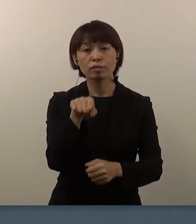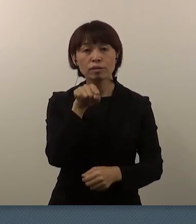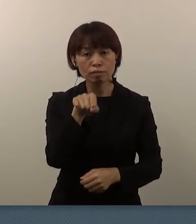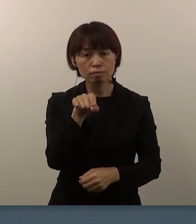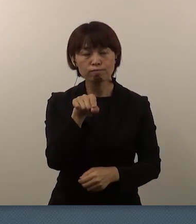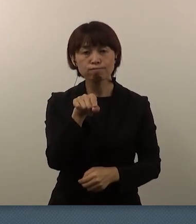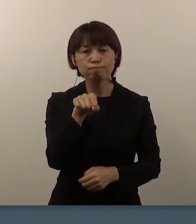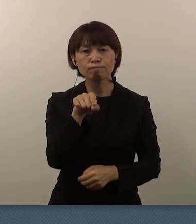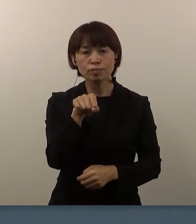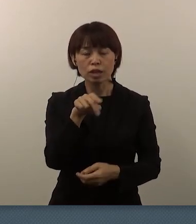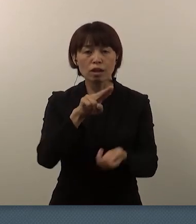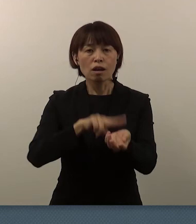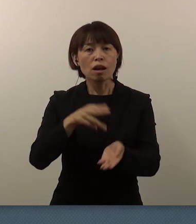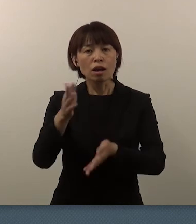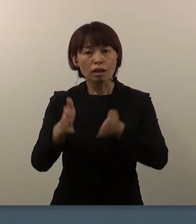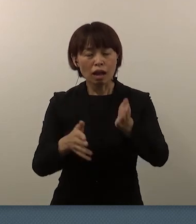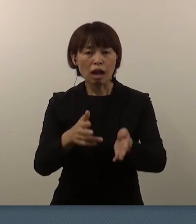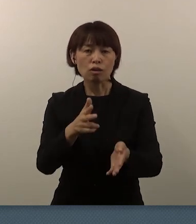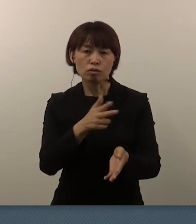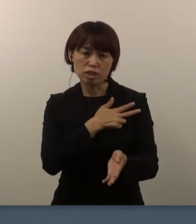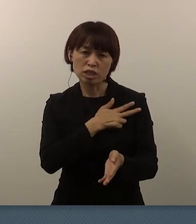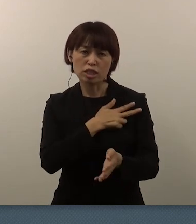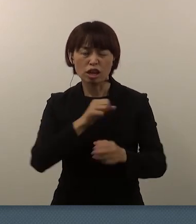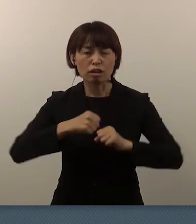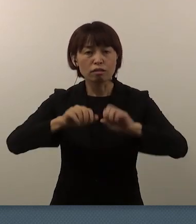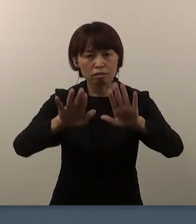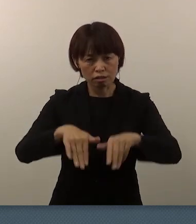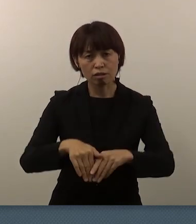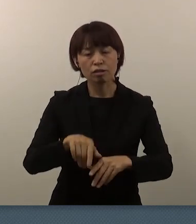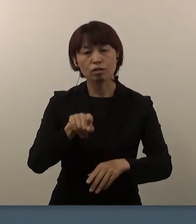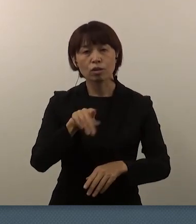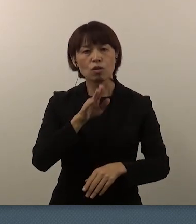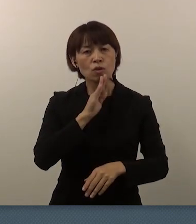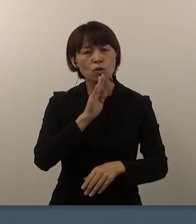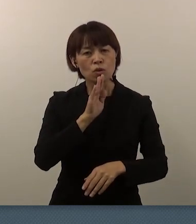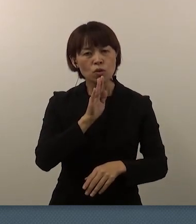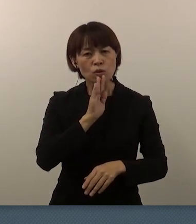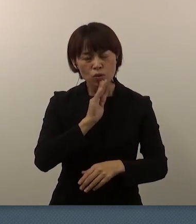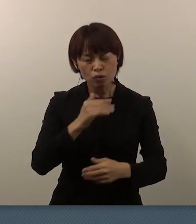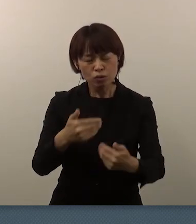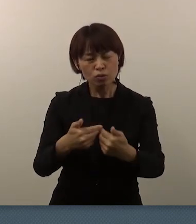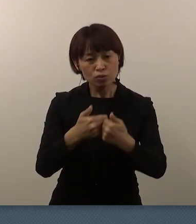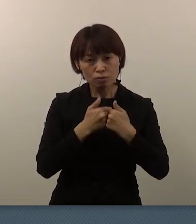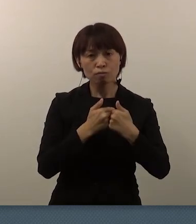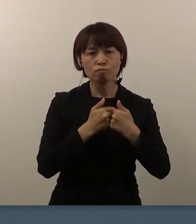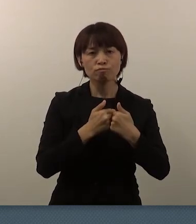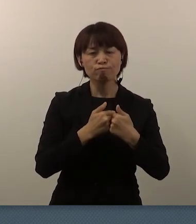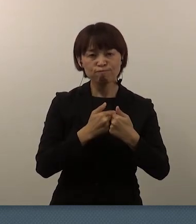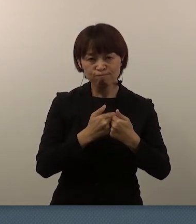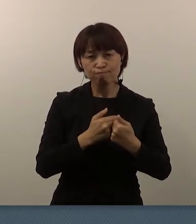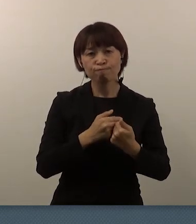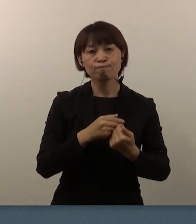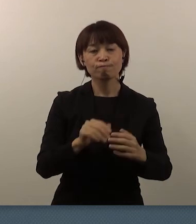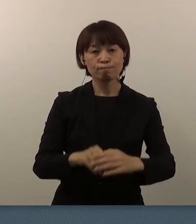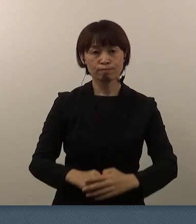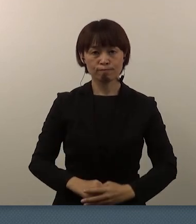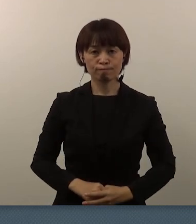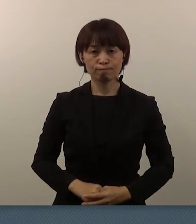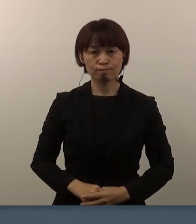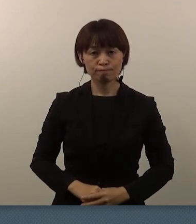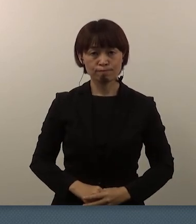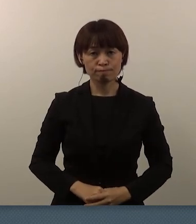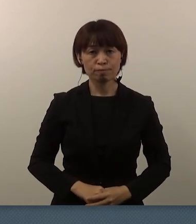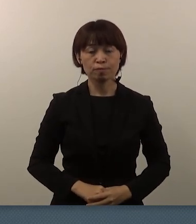をその看護師によって行われたということで、これは本当大変なショックと言わざるを得ないです